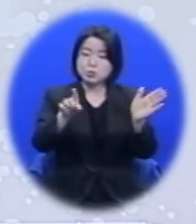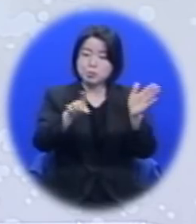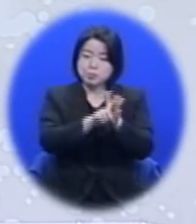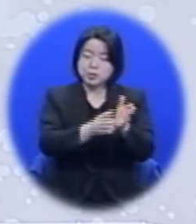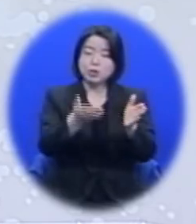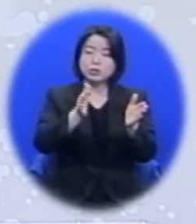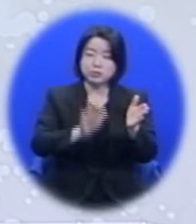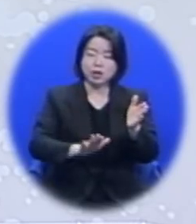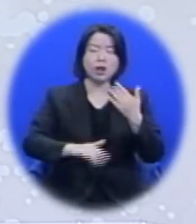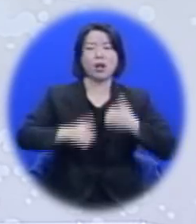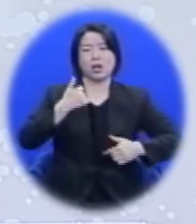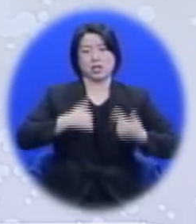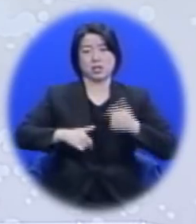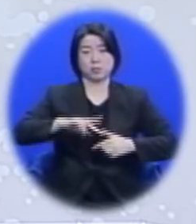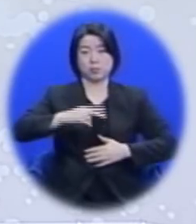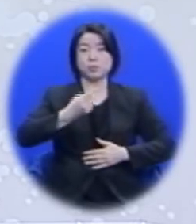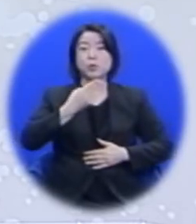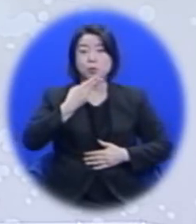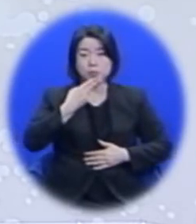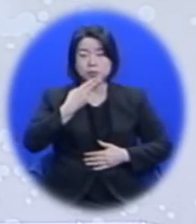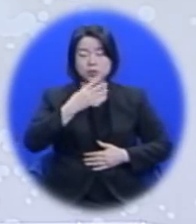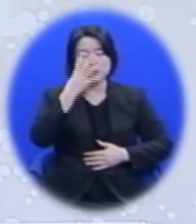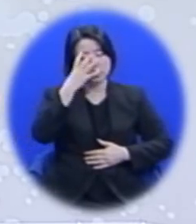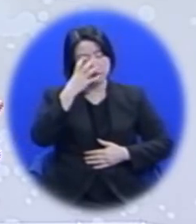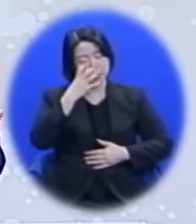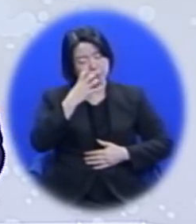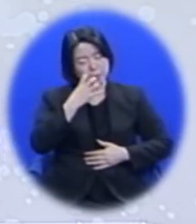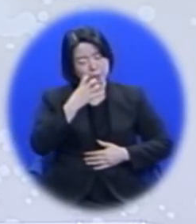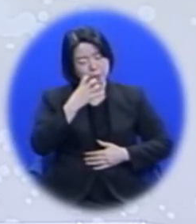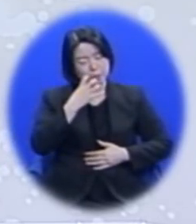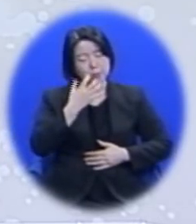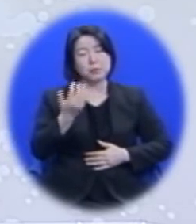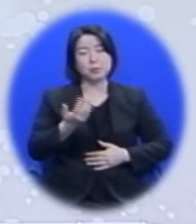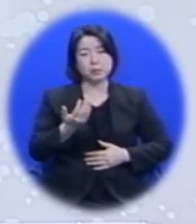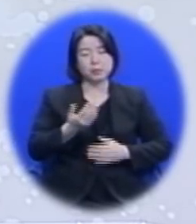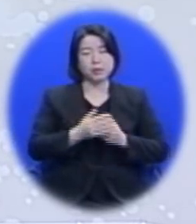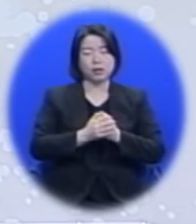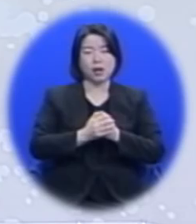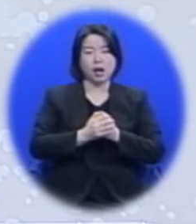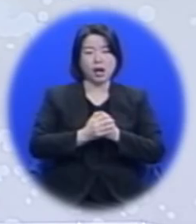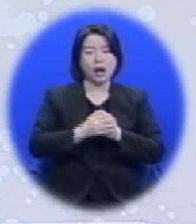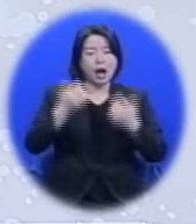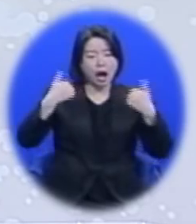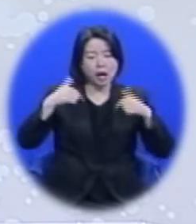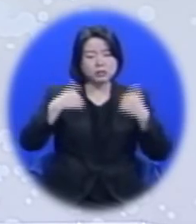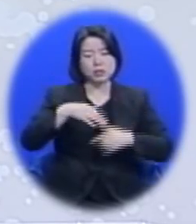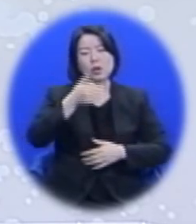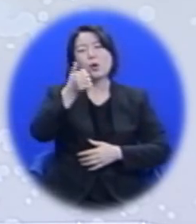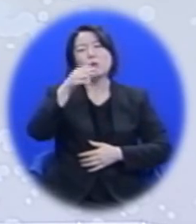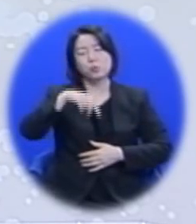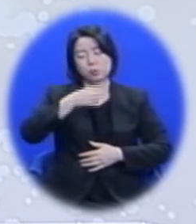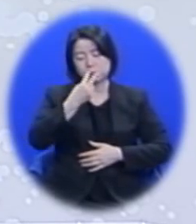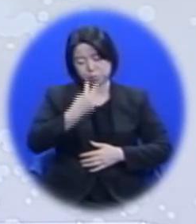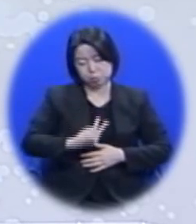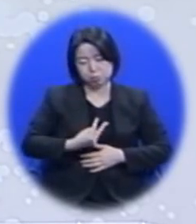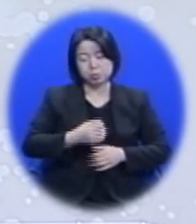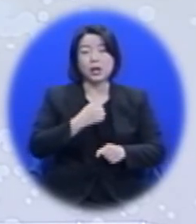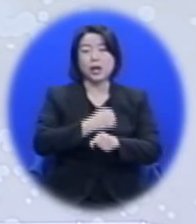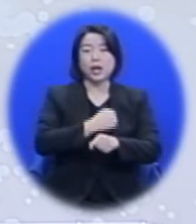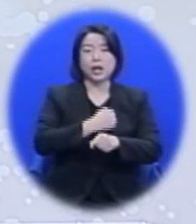기쁨도 없이 우울하게 늘 한숨만 쉬면서 이렇게 살았던 것